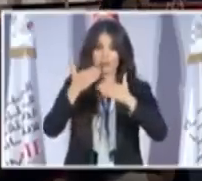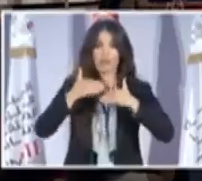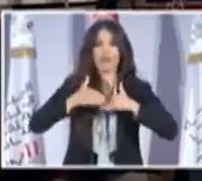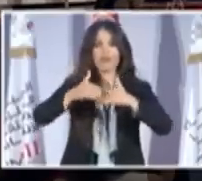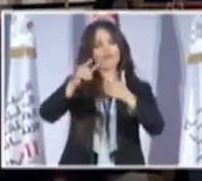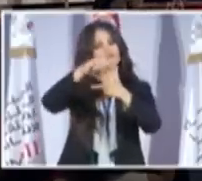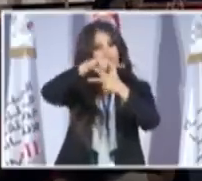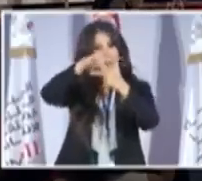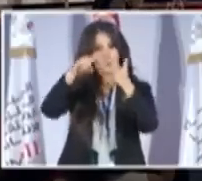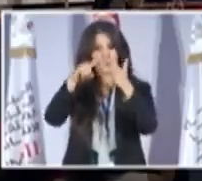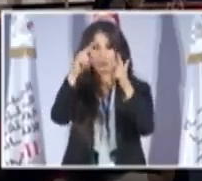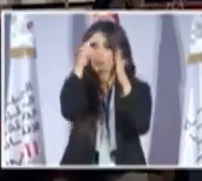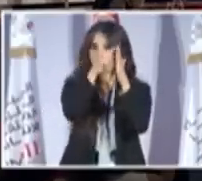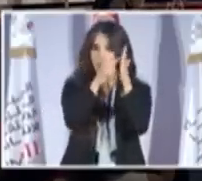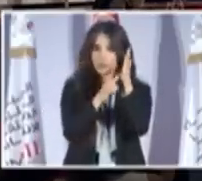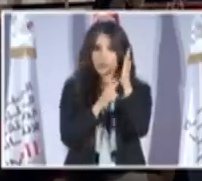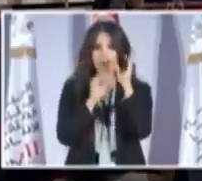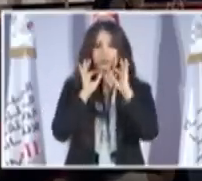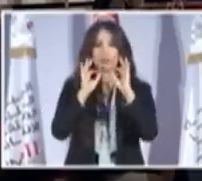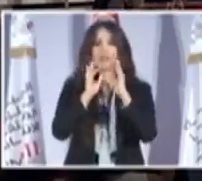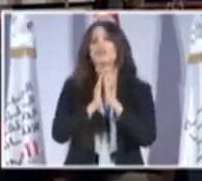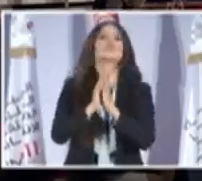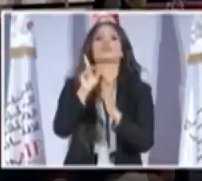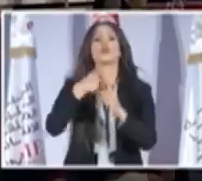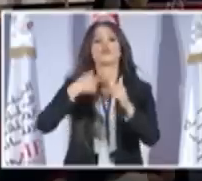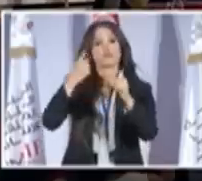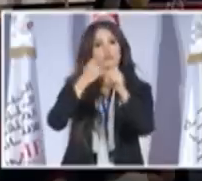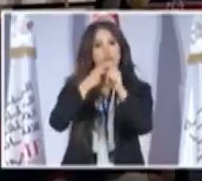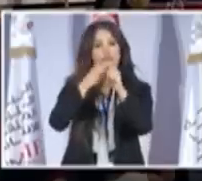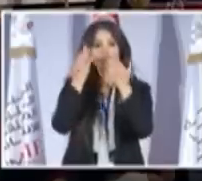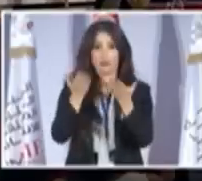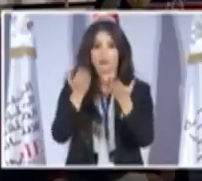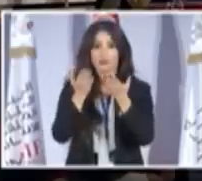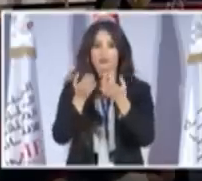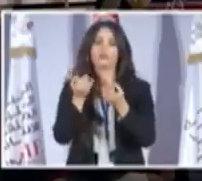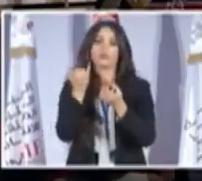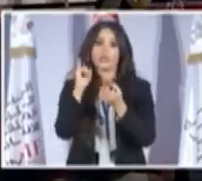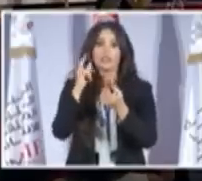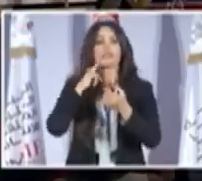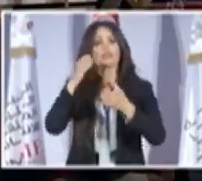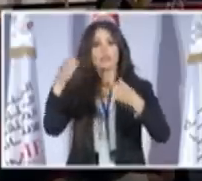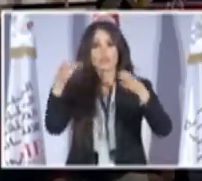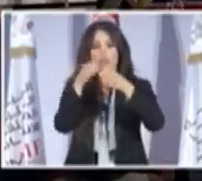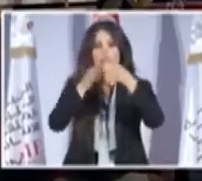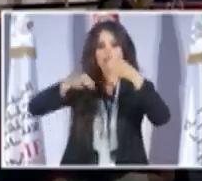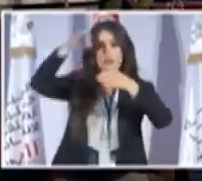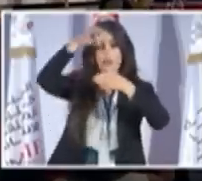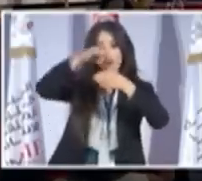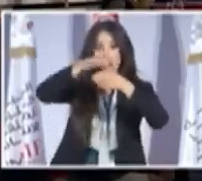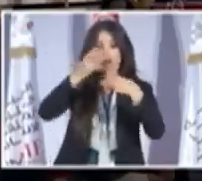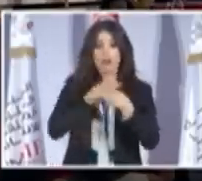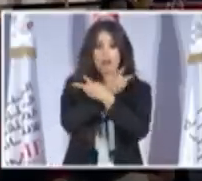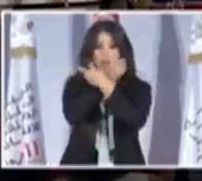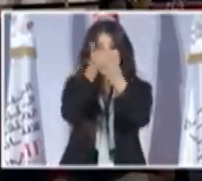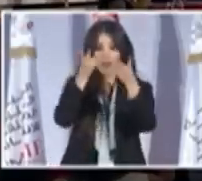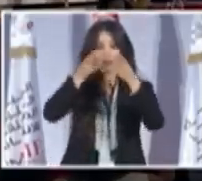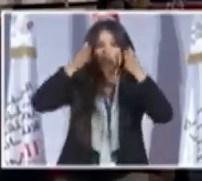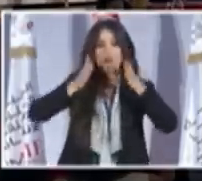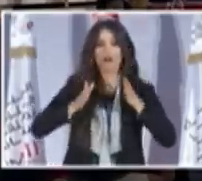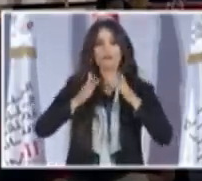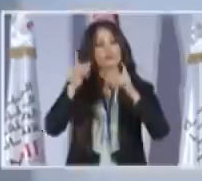احتمالات احتمال اول في صوره ان الهيئه تصدر قراره الاوليه يوم